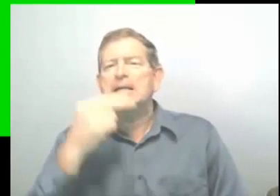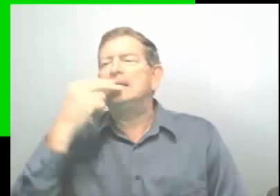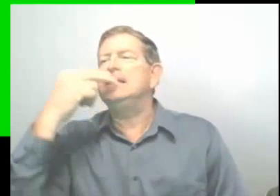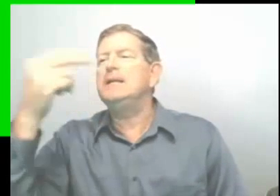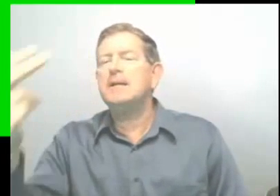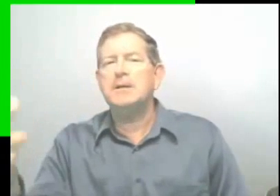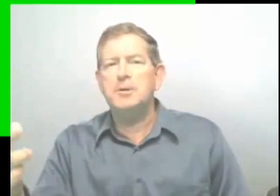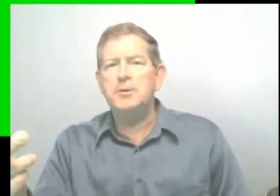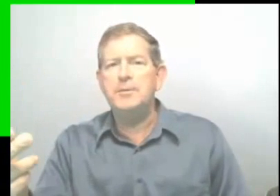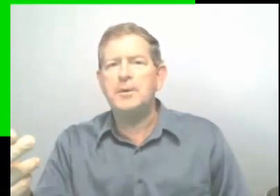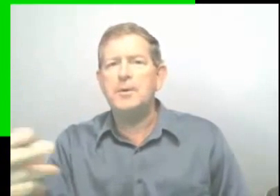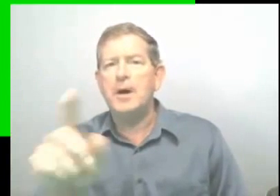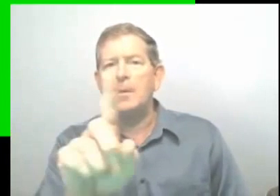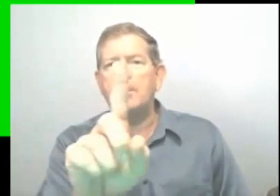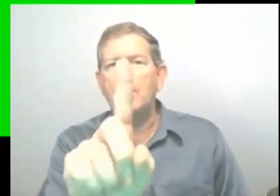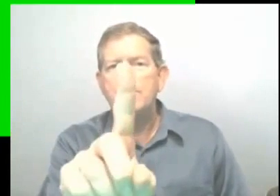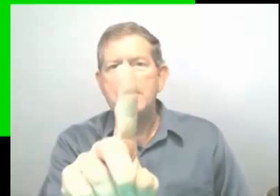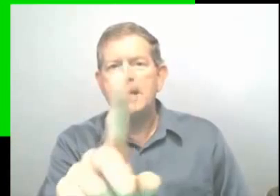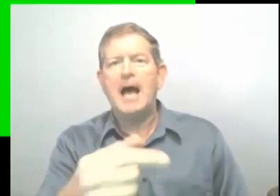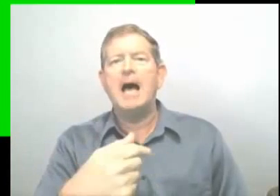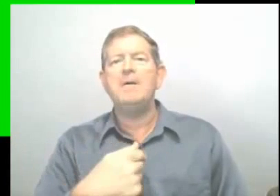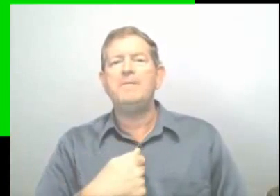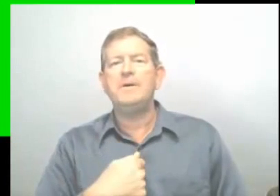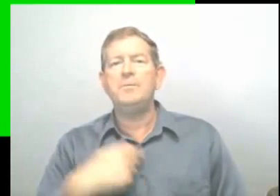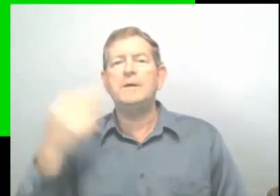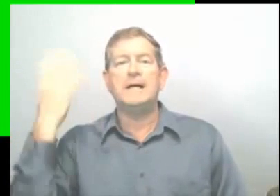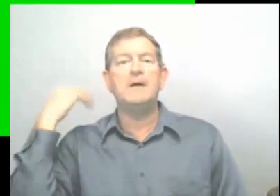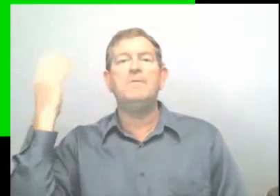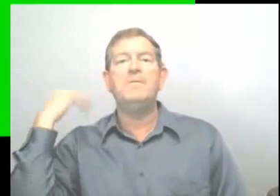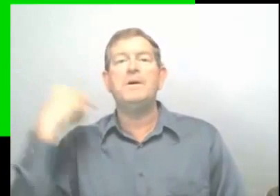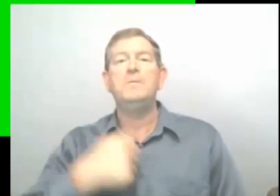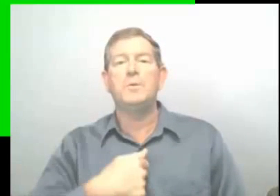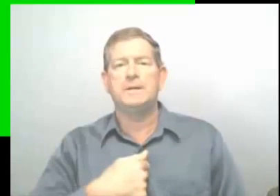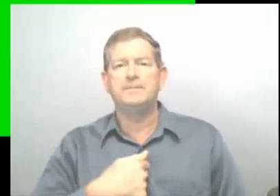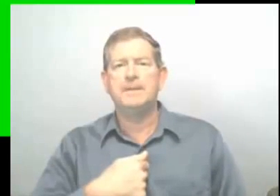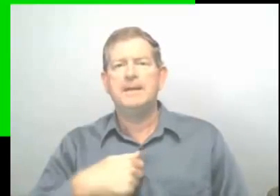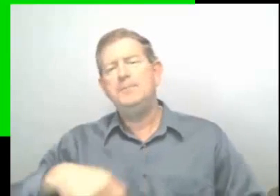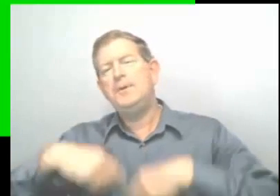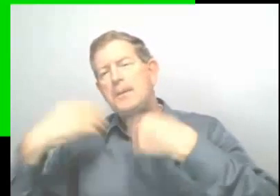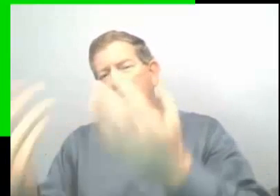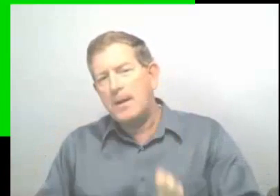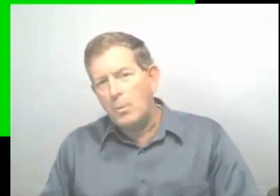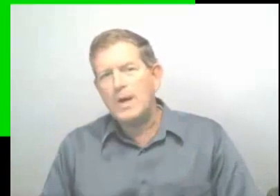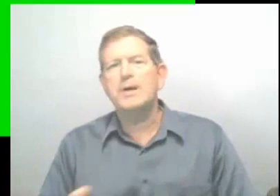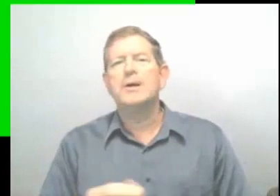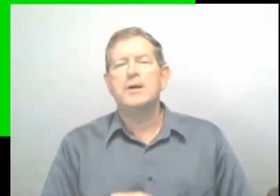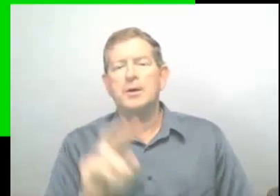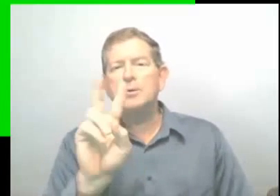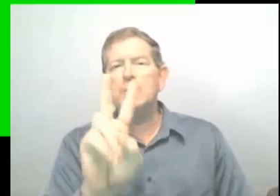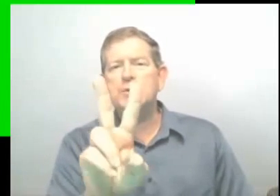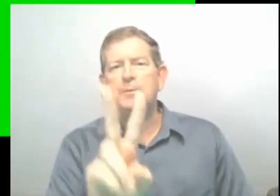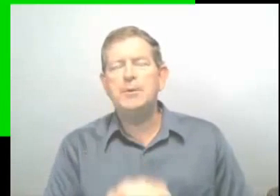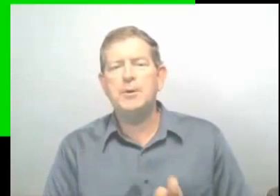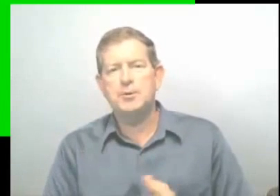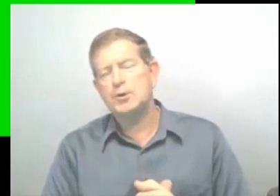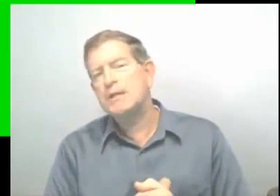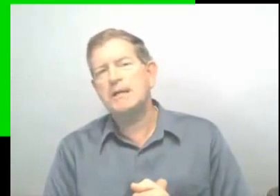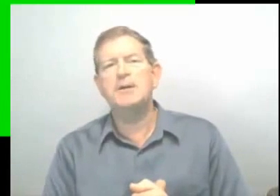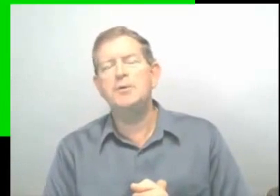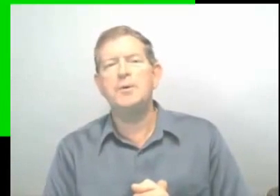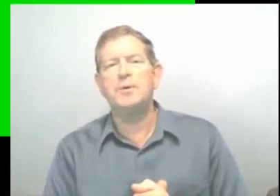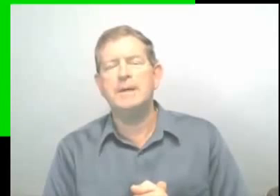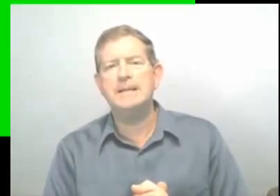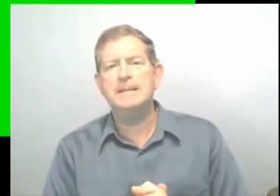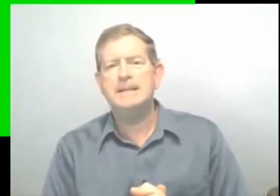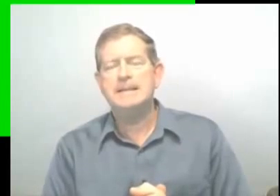tous dire le numéro en premier, avant moi, avant moi. Puis après moi, en deuxième lieu, je